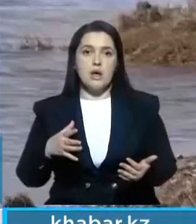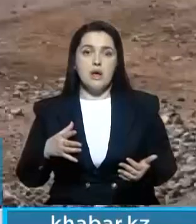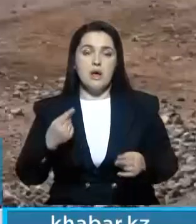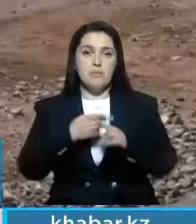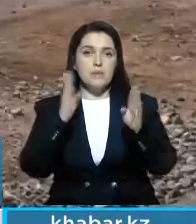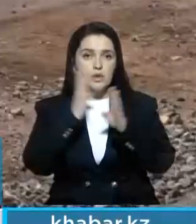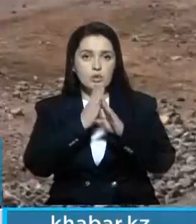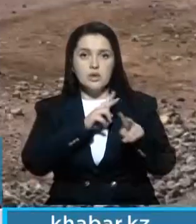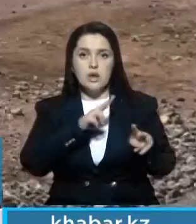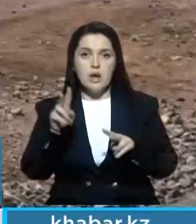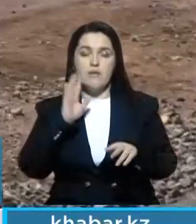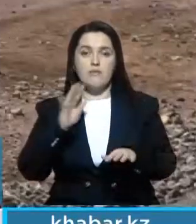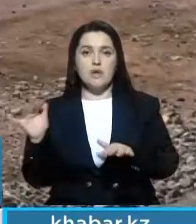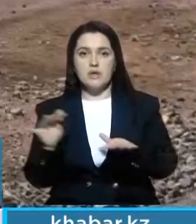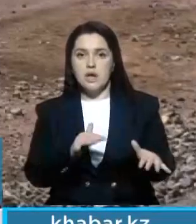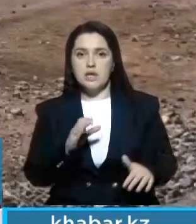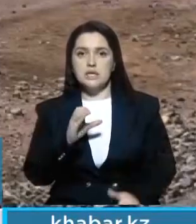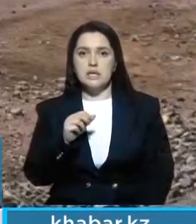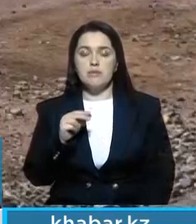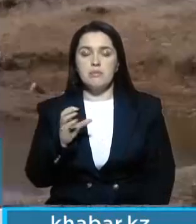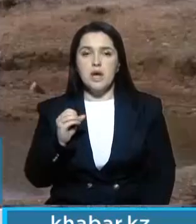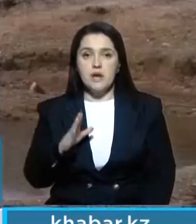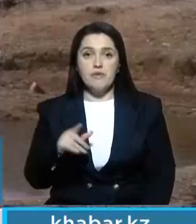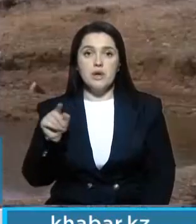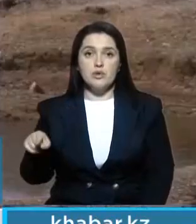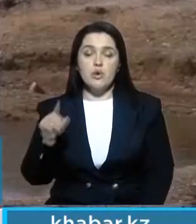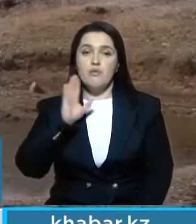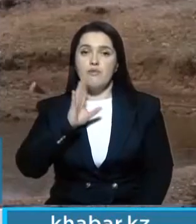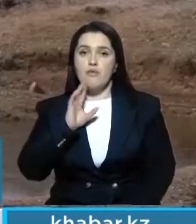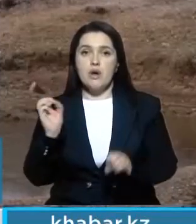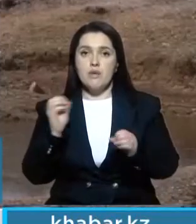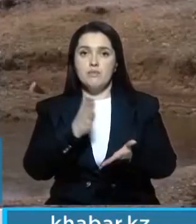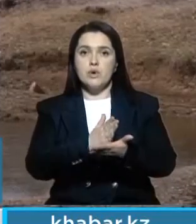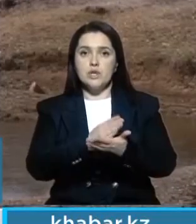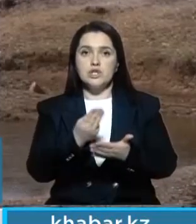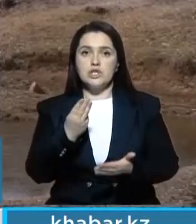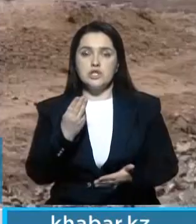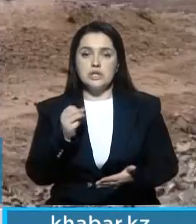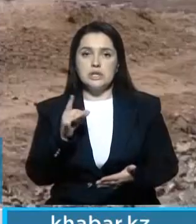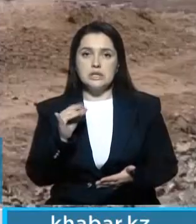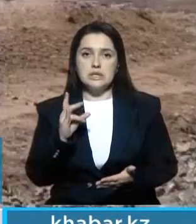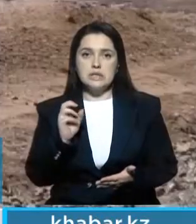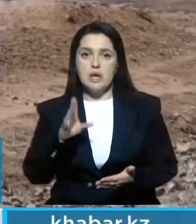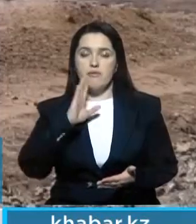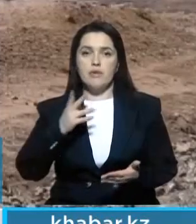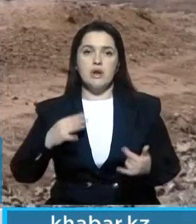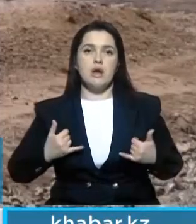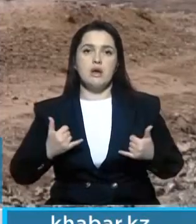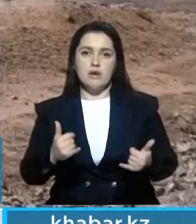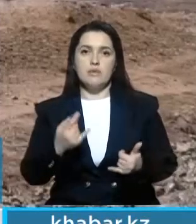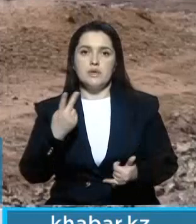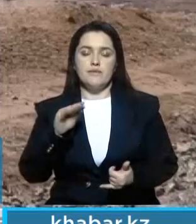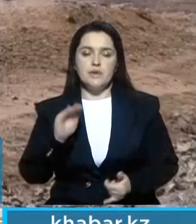компенсационный природоохранный попуск на канале имени Сатпаева. Оттуда спустили воду в сторону Чердентинской системы лиманного орошения